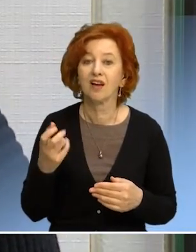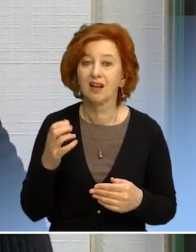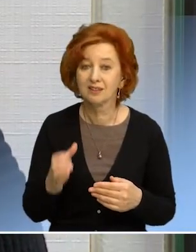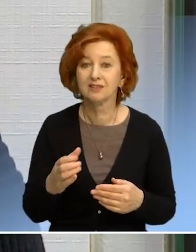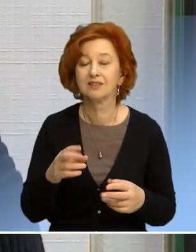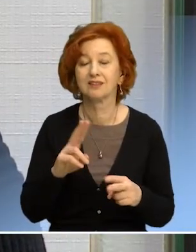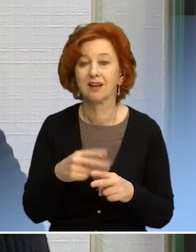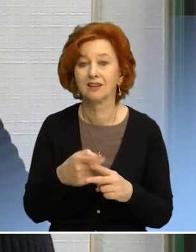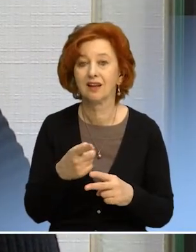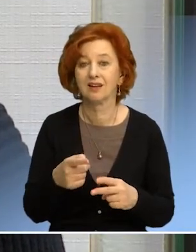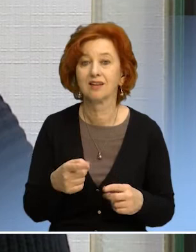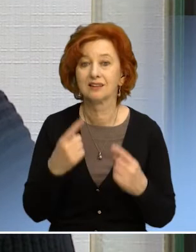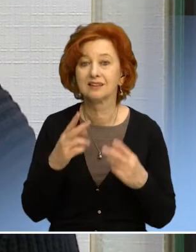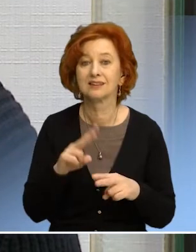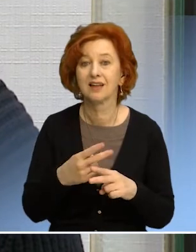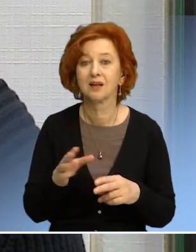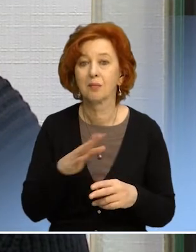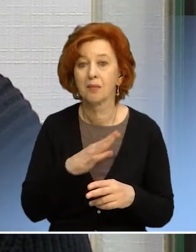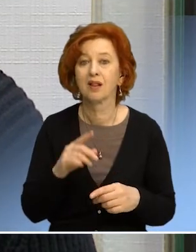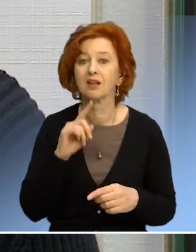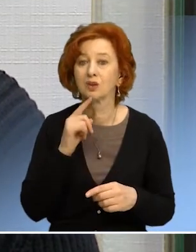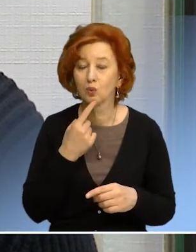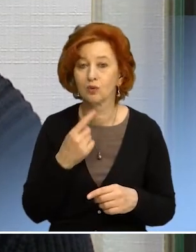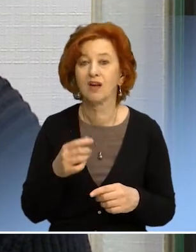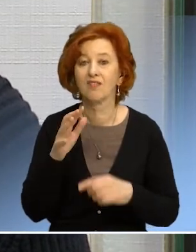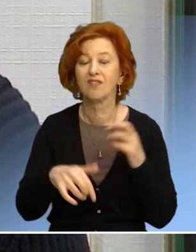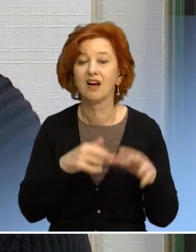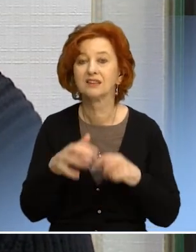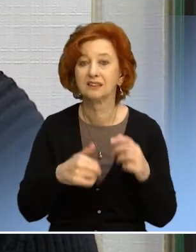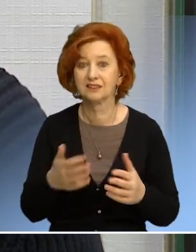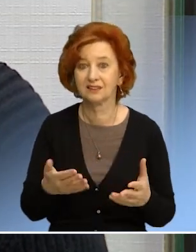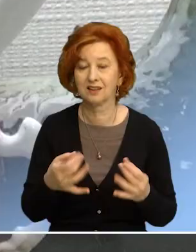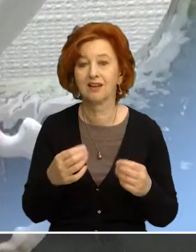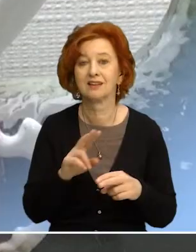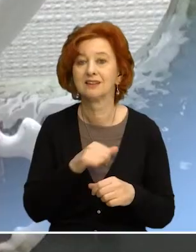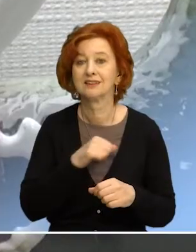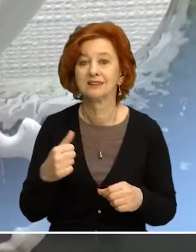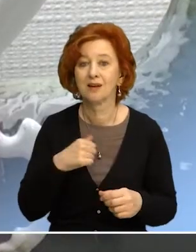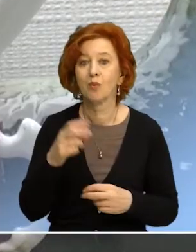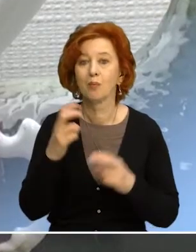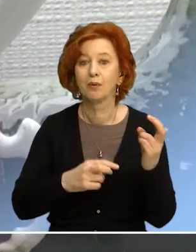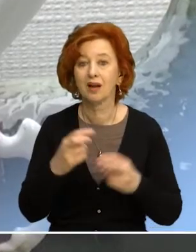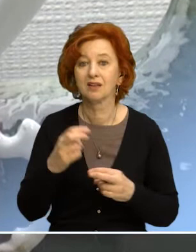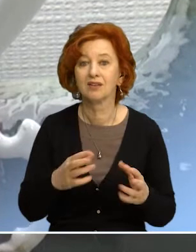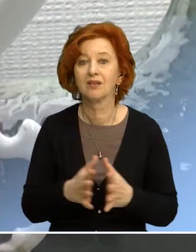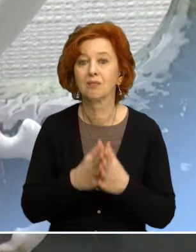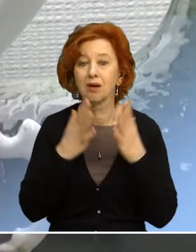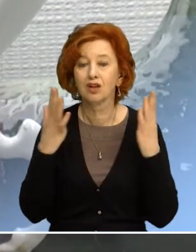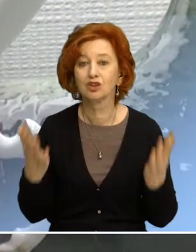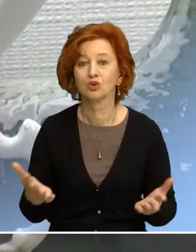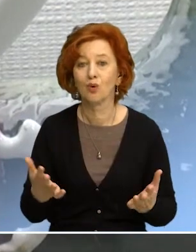фаянса, вот с этим было достаточно трудно возиться, потому что само производство, оно